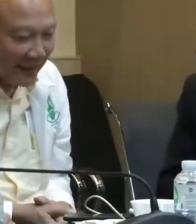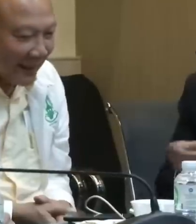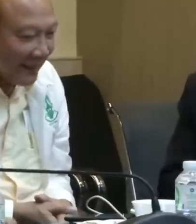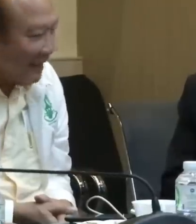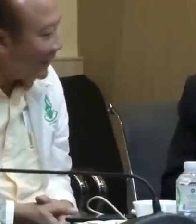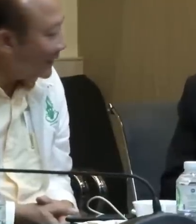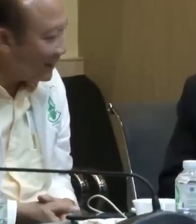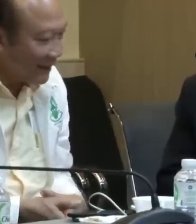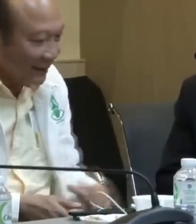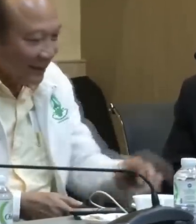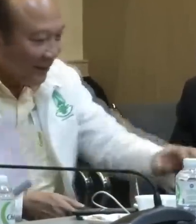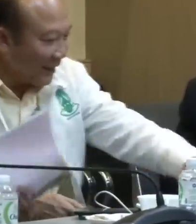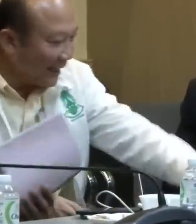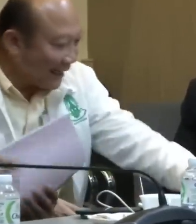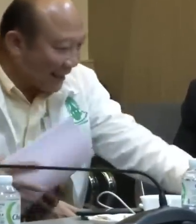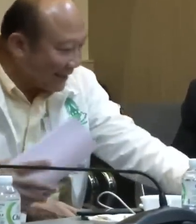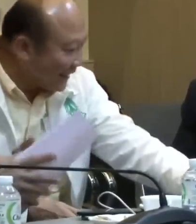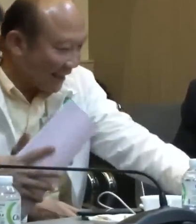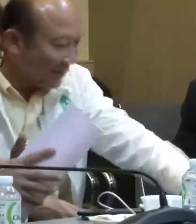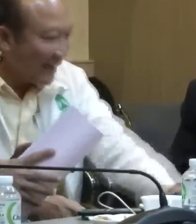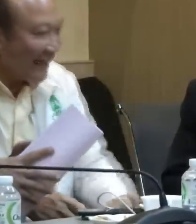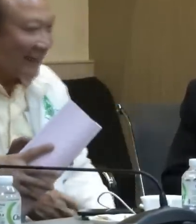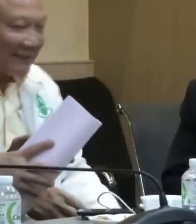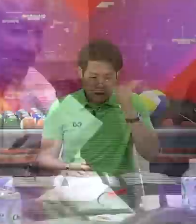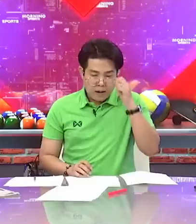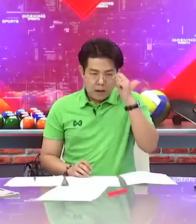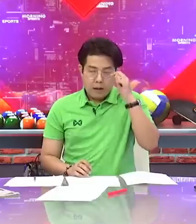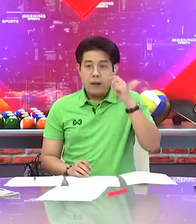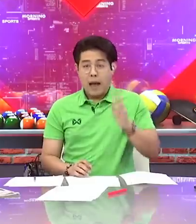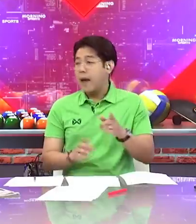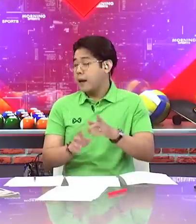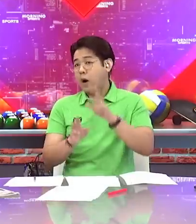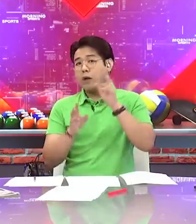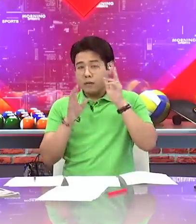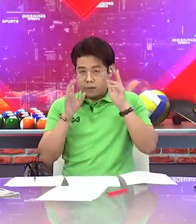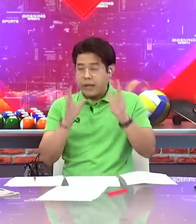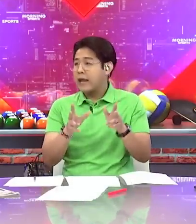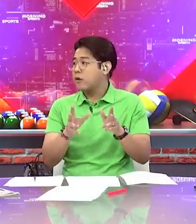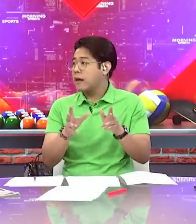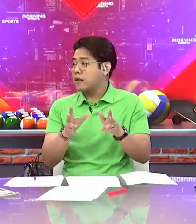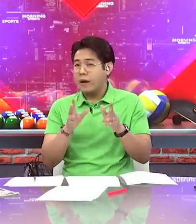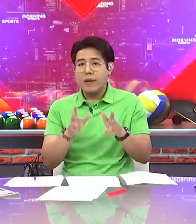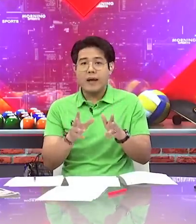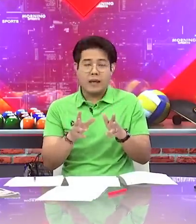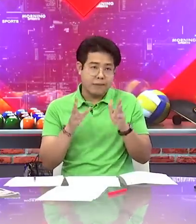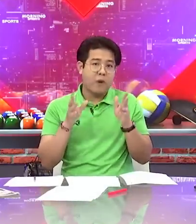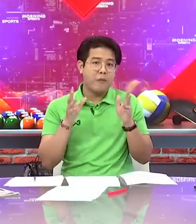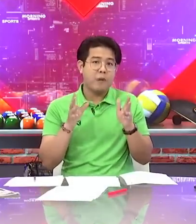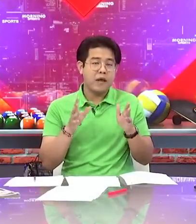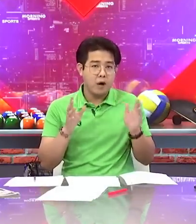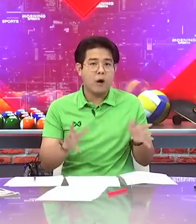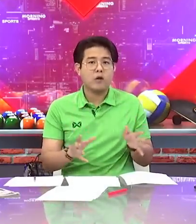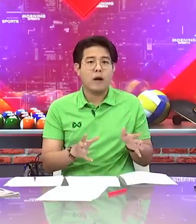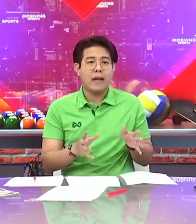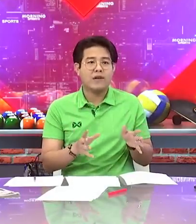มๆแล้วล่ะ ซีถึงอกเลยแล้วซีถึงอกเลย ประเด็นถูกขยายไปเรื่อยๆนะคะ เดี๋ยวขอสั้นๆตรงนี้ตอนนี้เนี่ยทางสมาคมฟุ